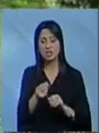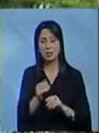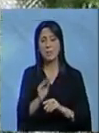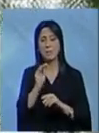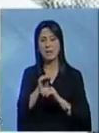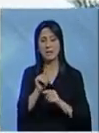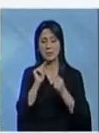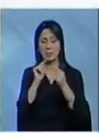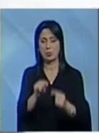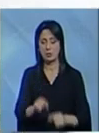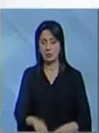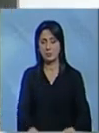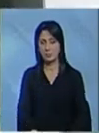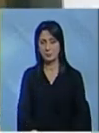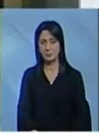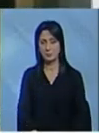მატებას აპროტესტებს.